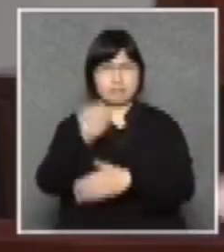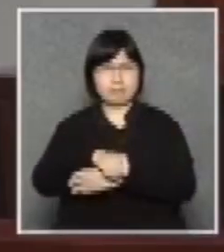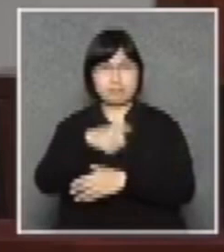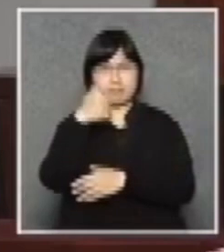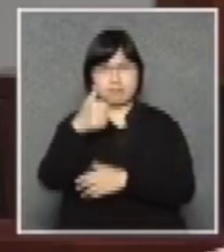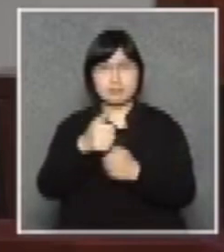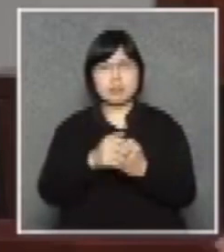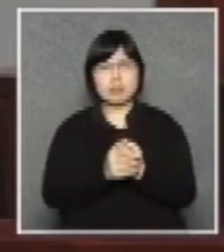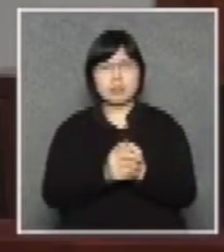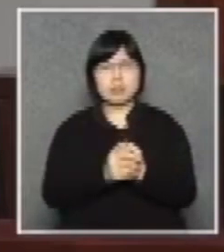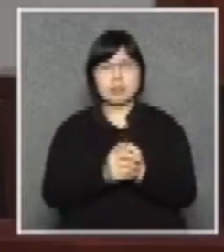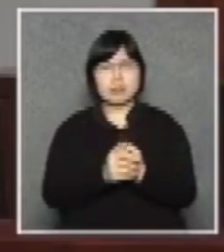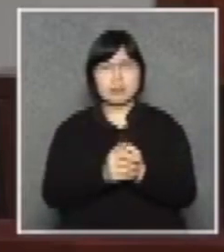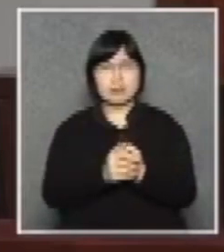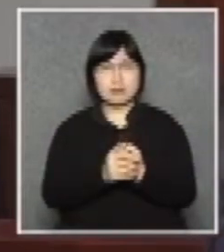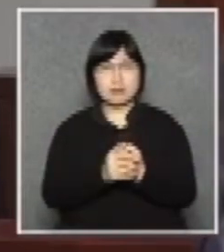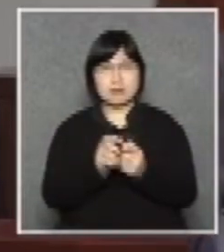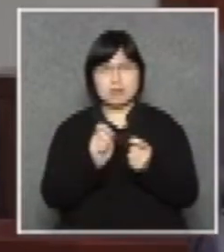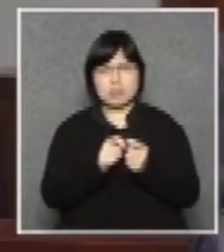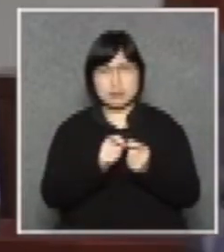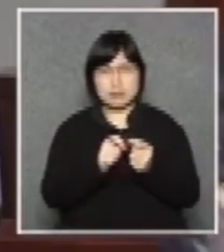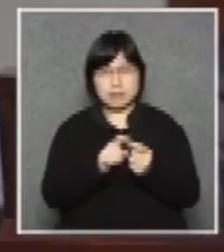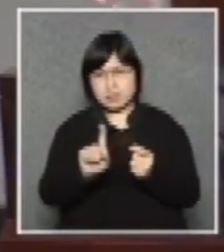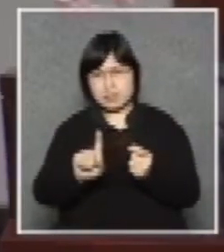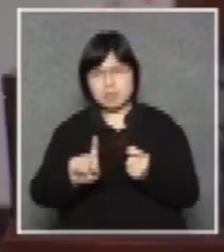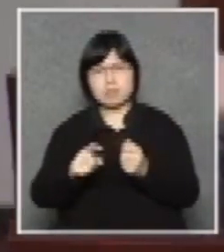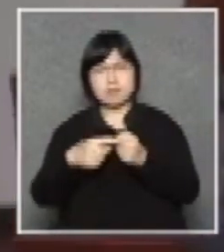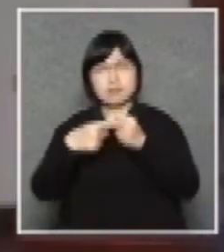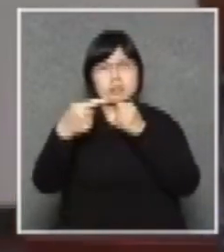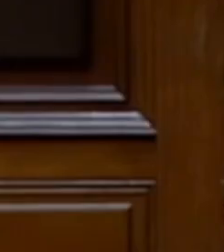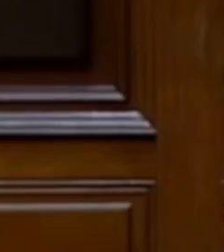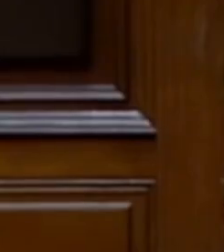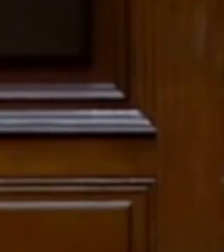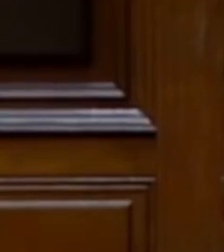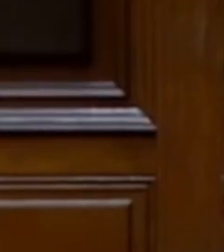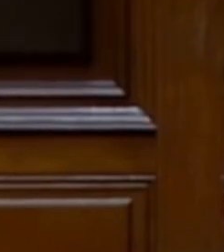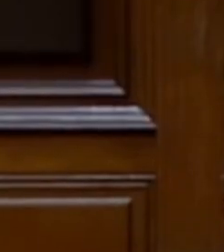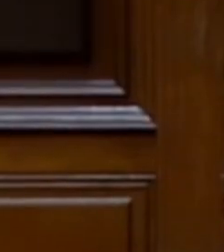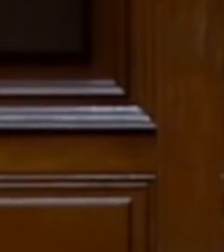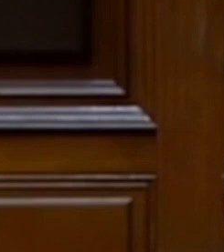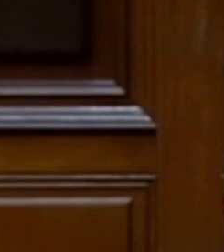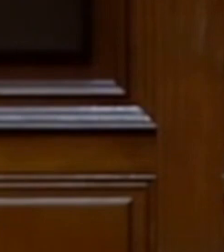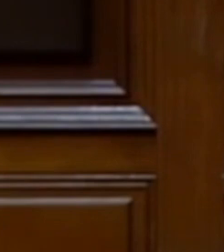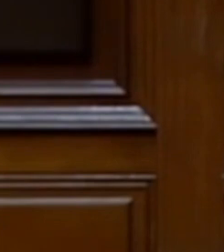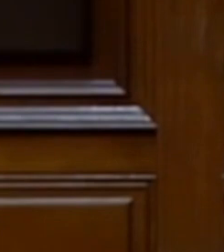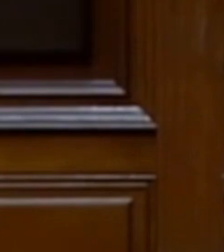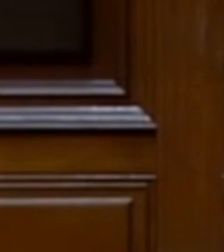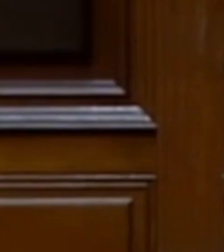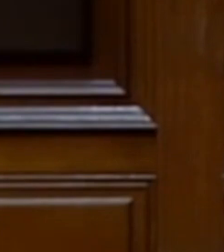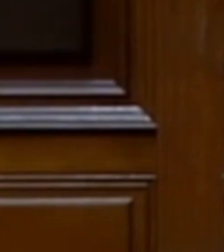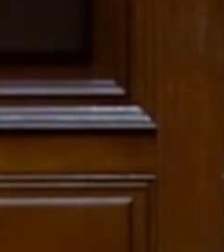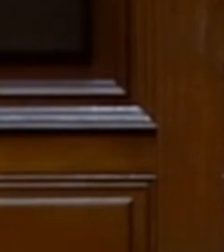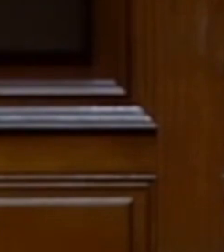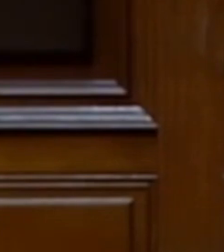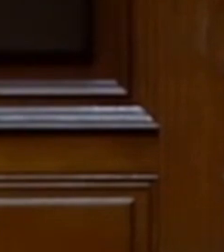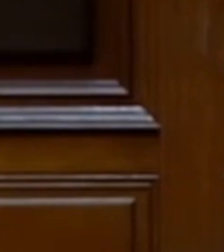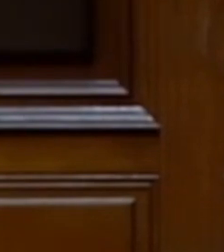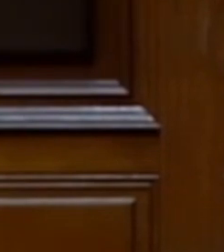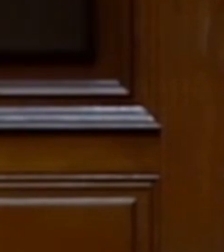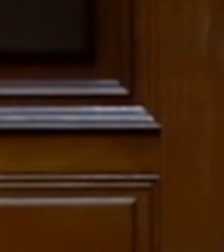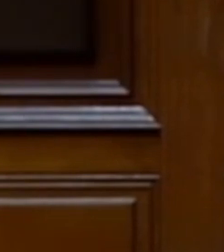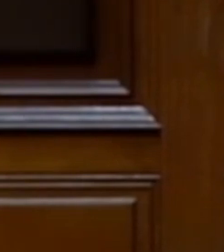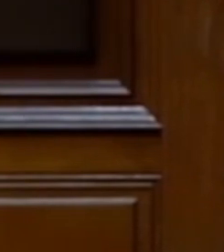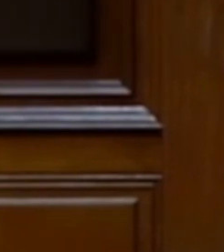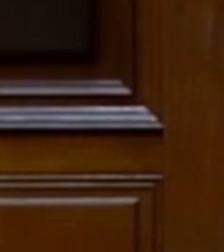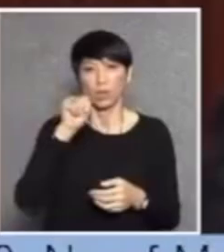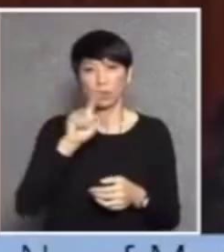的文斗。所谓擒贼先擒王，郁敏在立法会直面两任特首